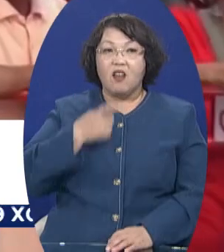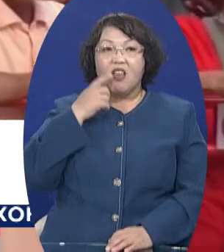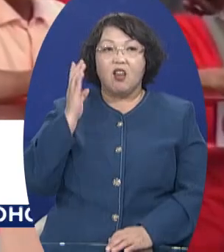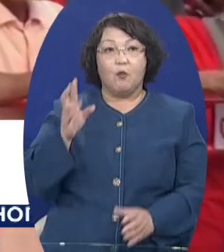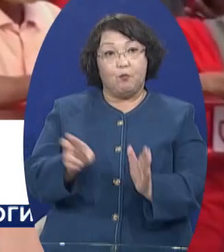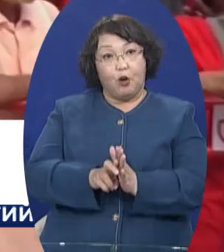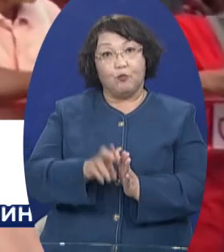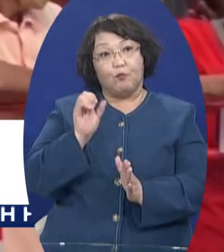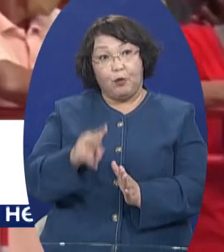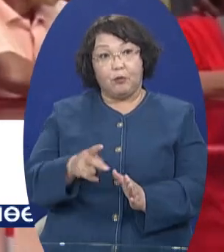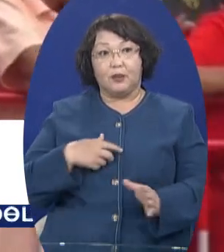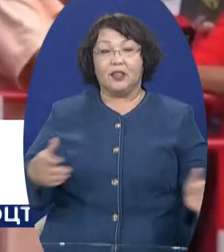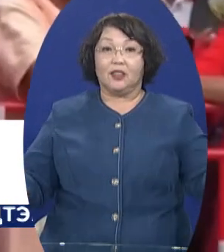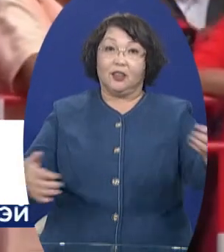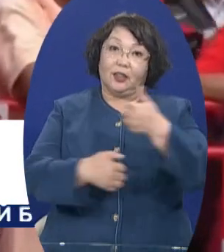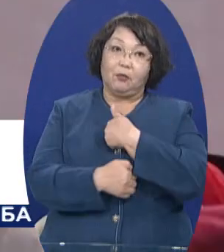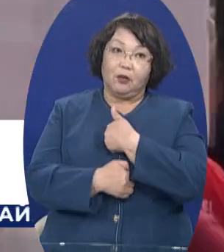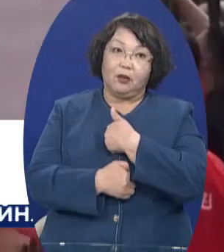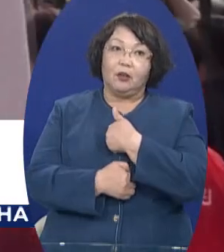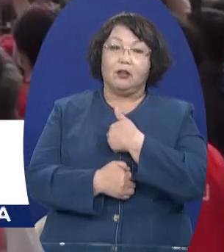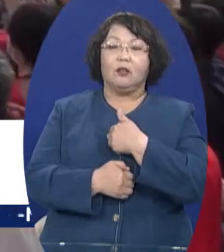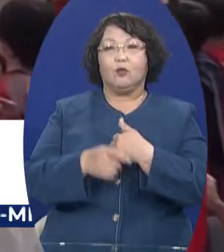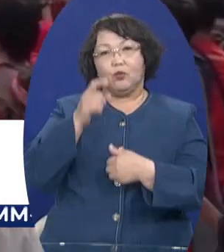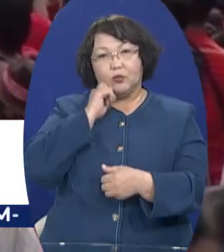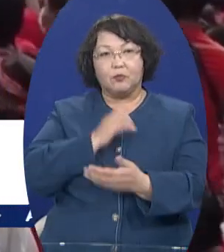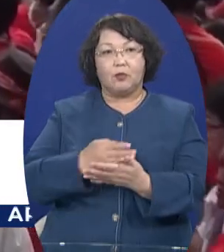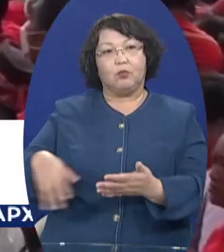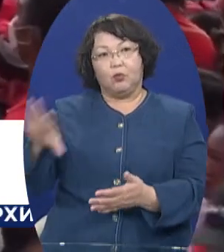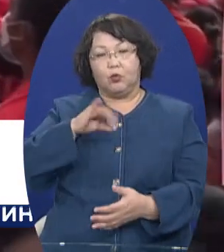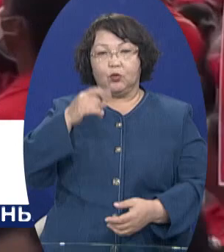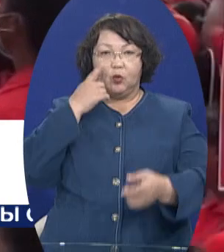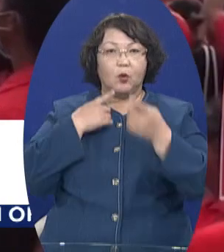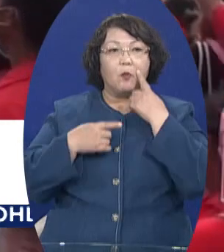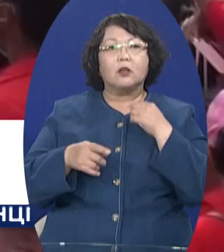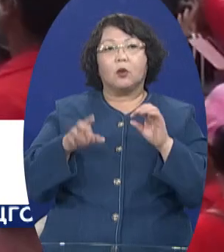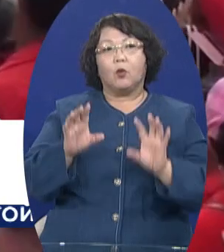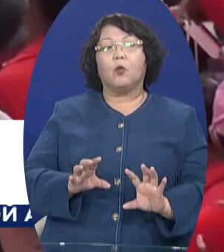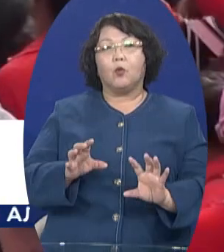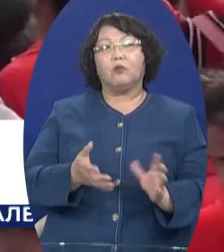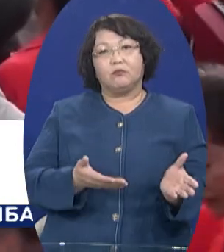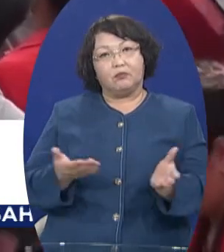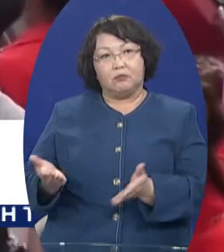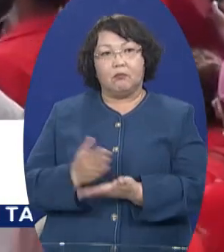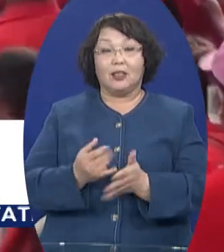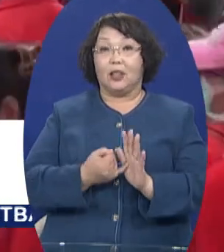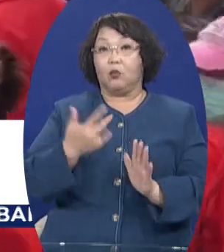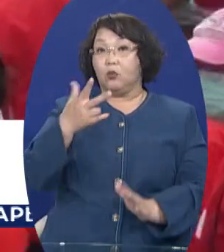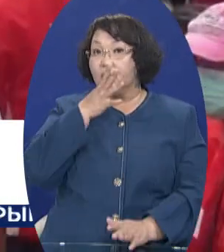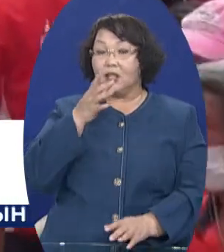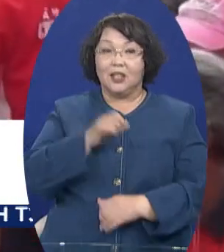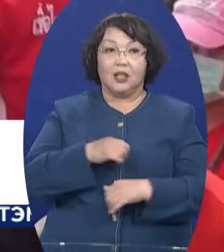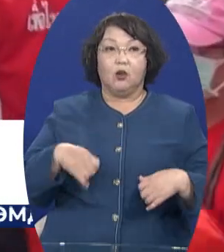боломжтой байсан бол түүнийг тэврэн мэдчилмээр байна. Бид бүгд л нүдэндээ нулимстайгаар ухтаа авч байна гэжээ. Мөн 63 настай иргэн